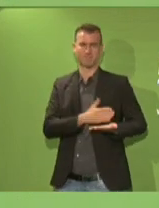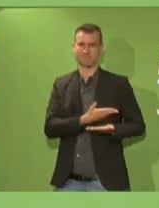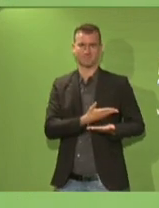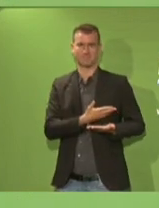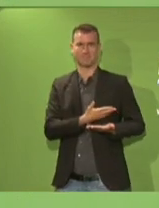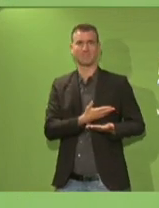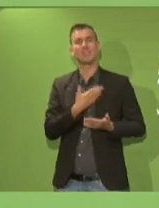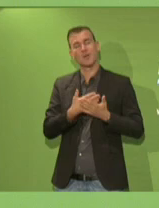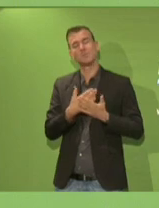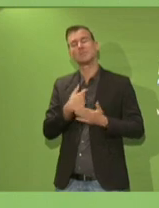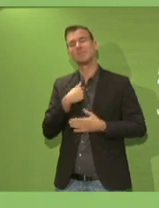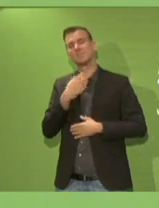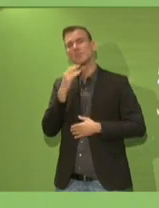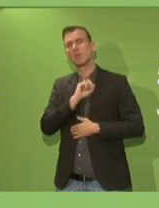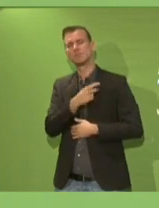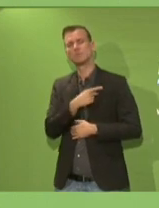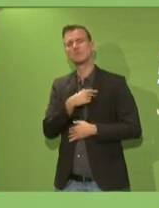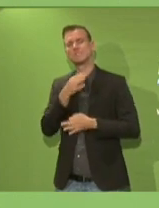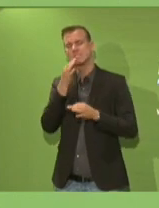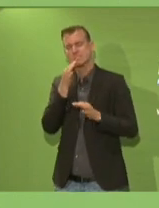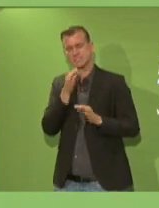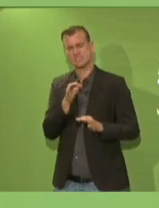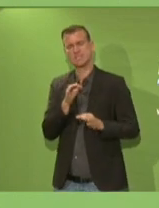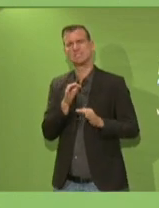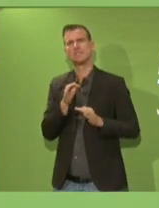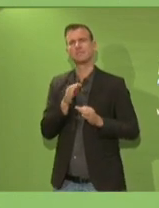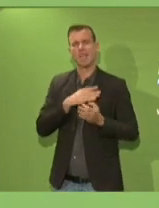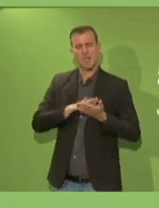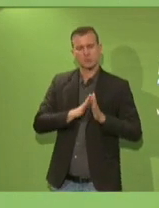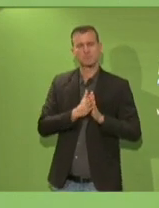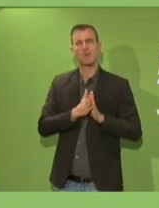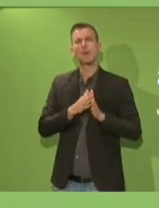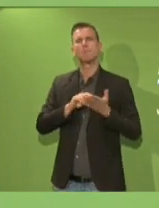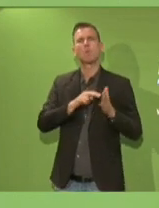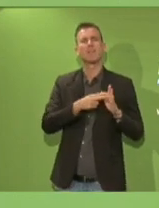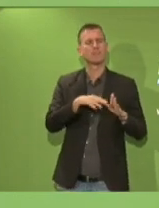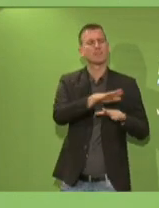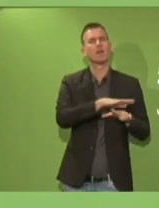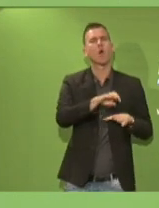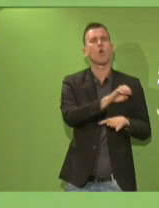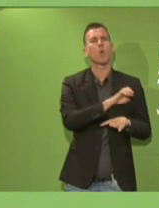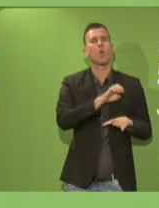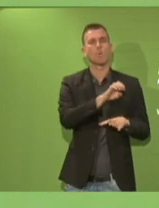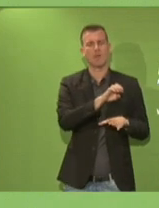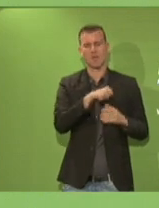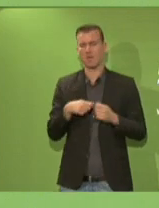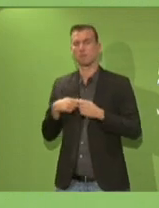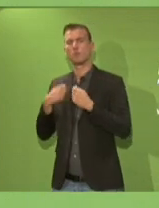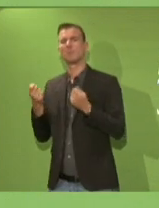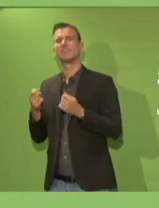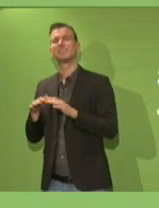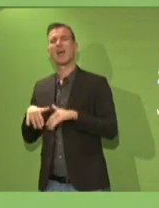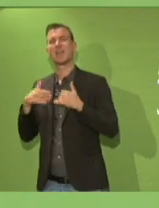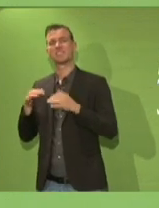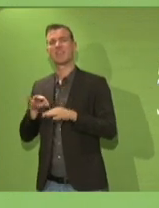besonders darauf setzen, dass wir hier eine ganz enge Abstimmung zwischen den Politikern aus Europa, der Bundestagsfraktion,